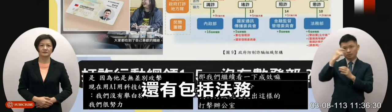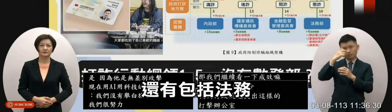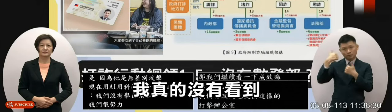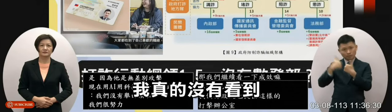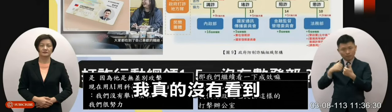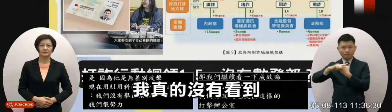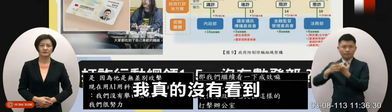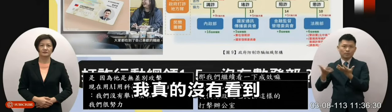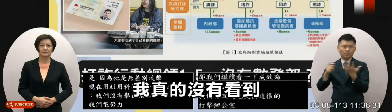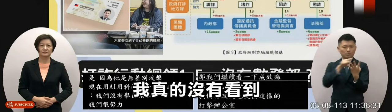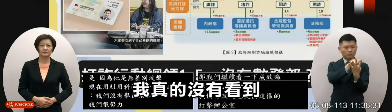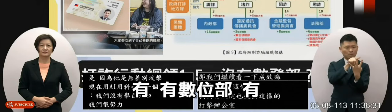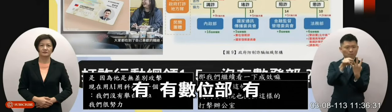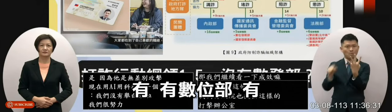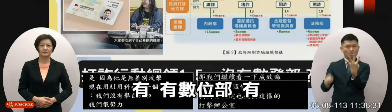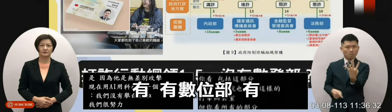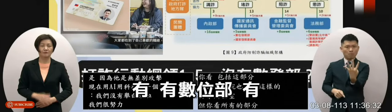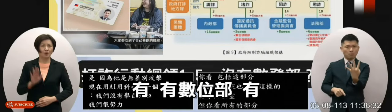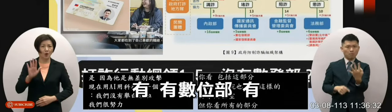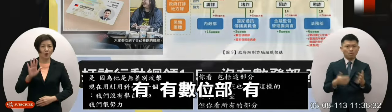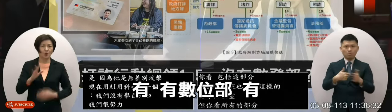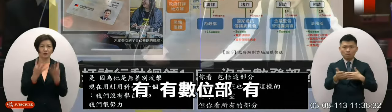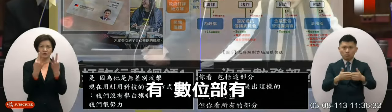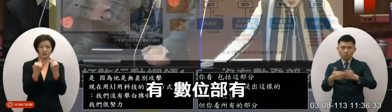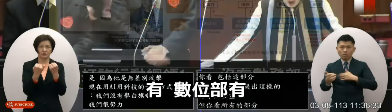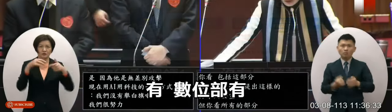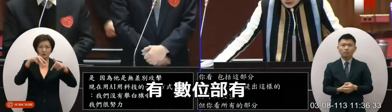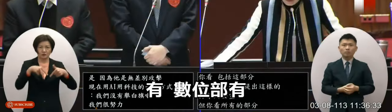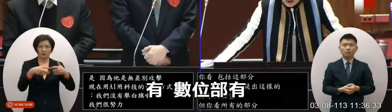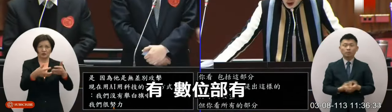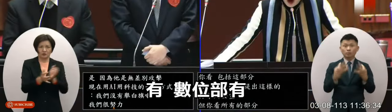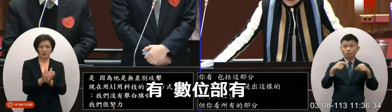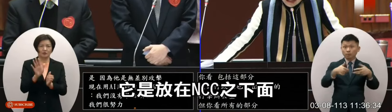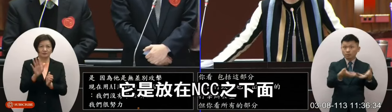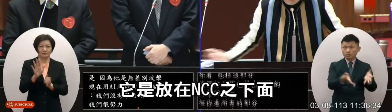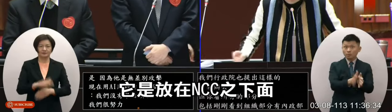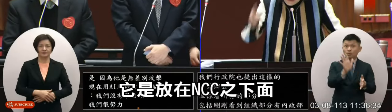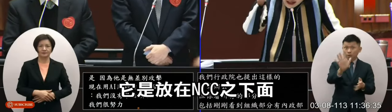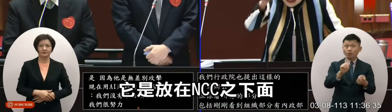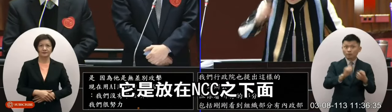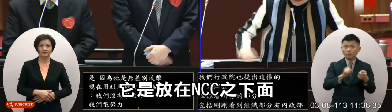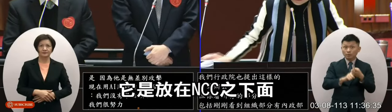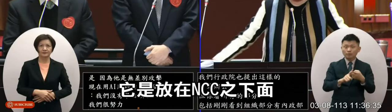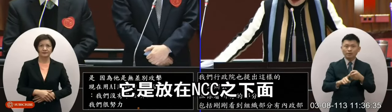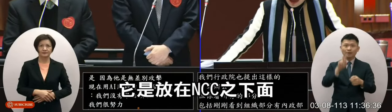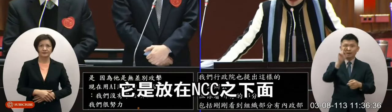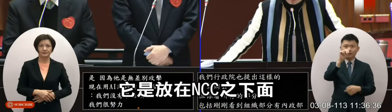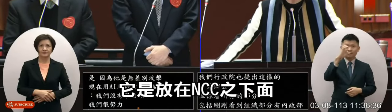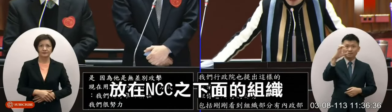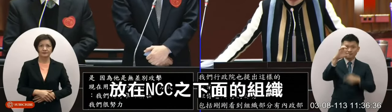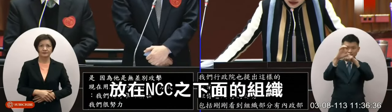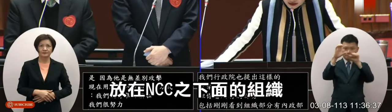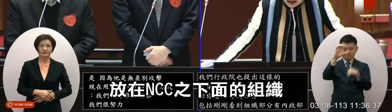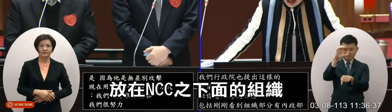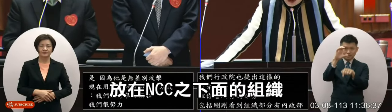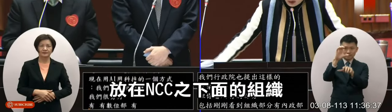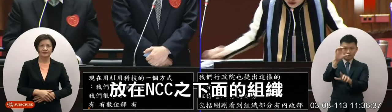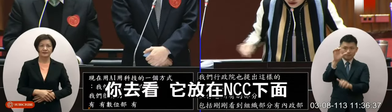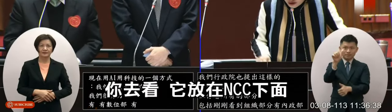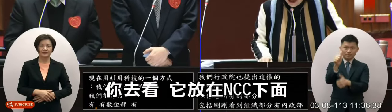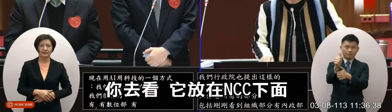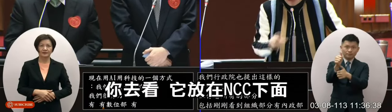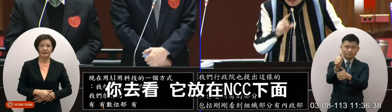法务，我真的没有看到。 有数位部，有 数位部有，它是放在 NCC 之下面，放在 NCC 下